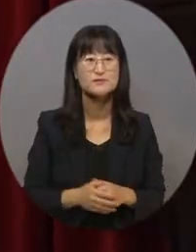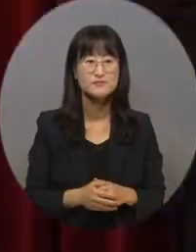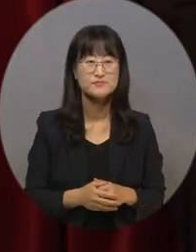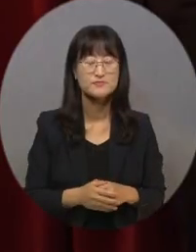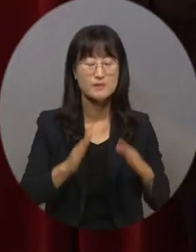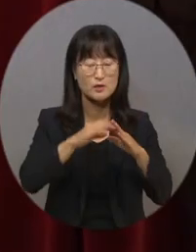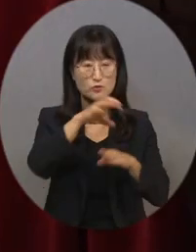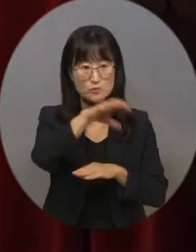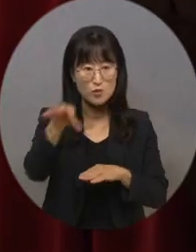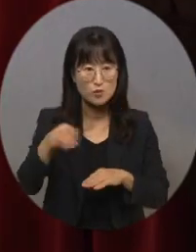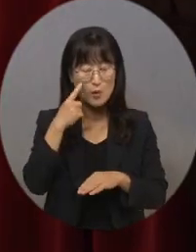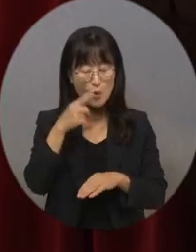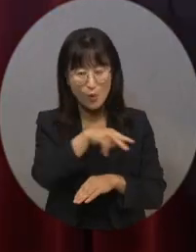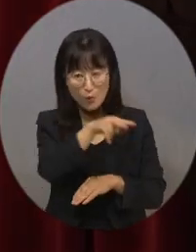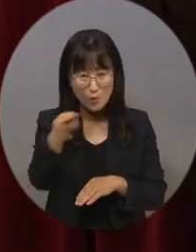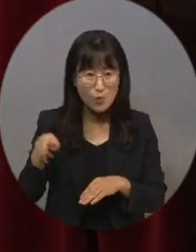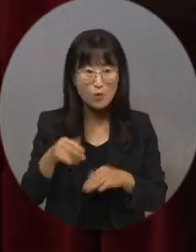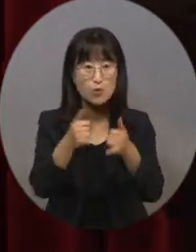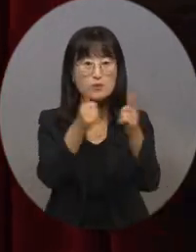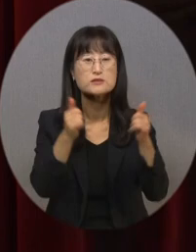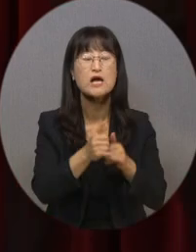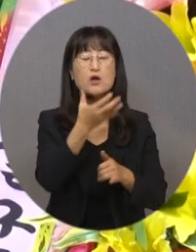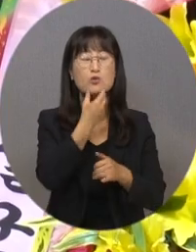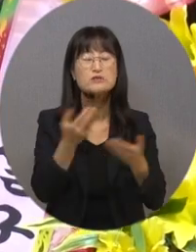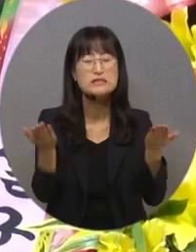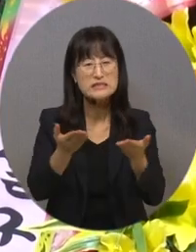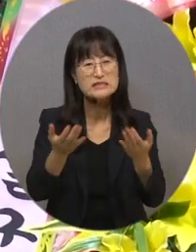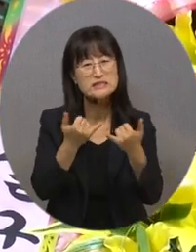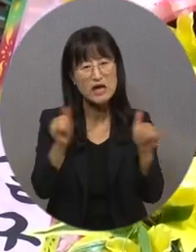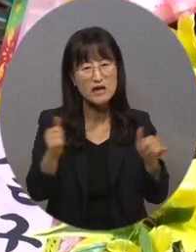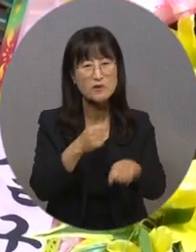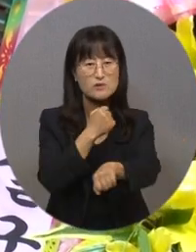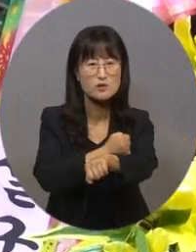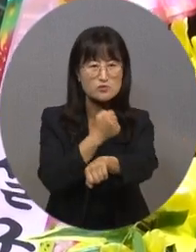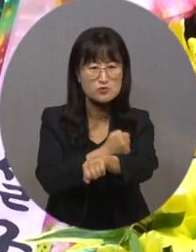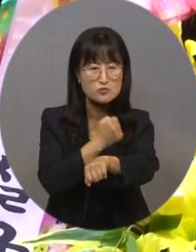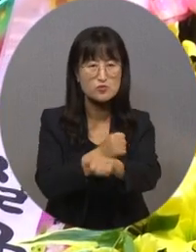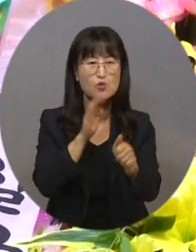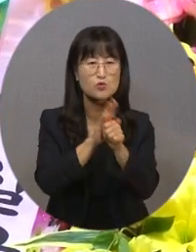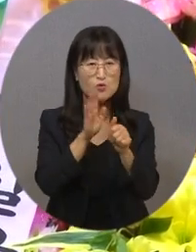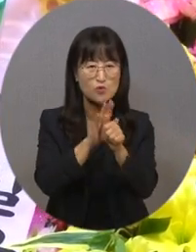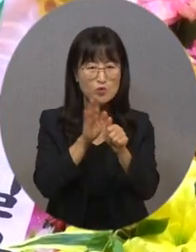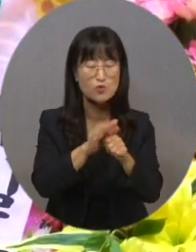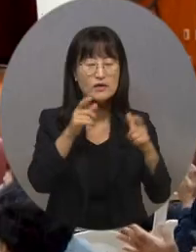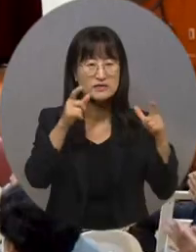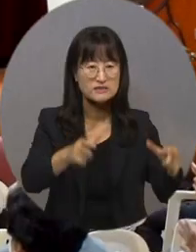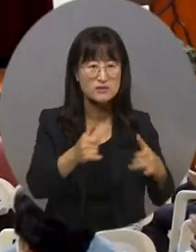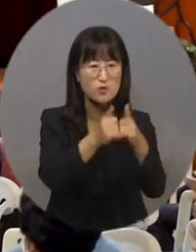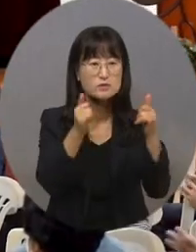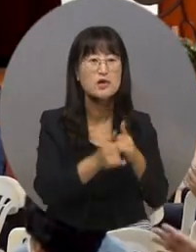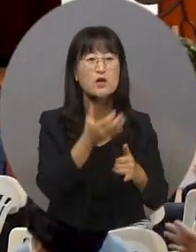주변의 이웃을 돌아보고 사회복지 사업 종사자들의 노고에 대한 이해가 지역사회복지의 발전으로 이어져